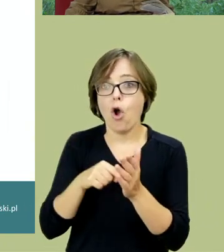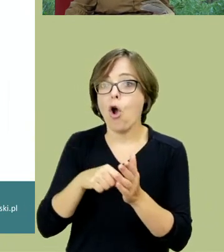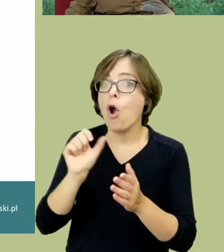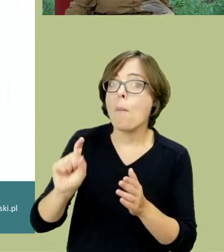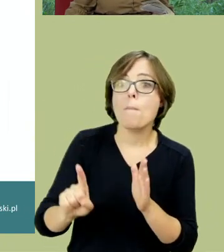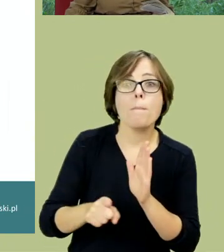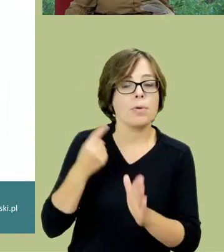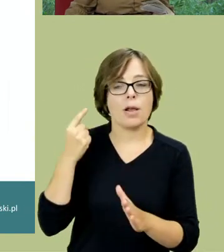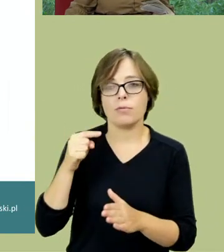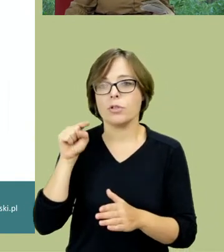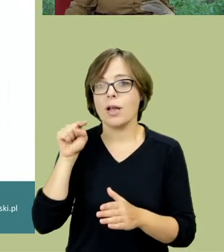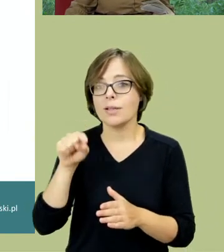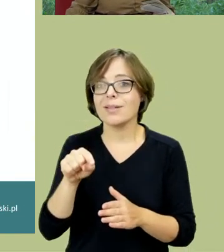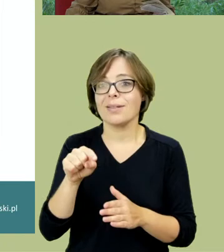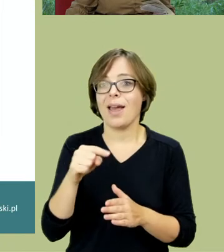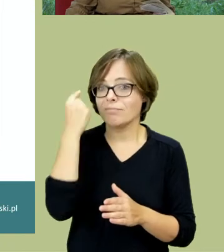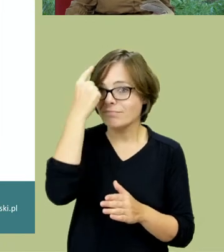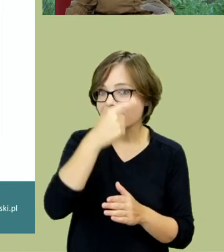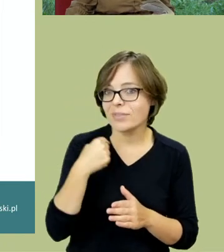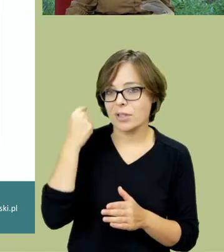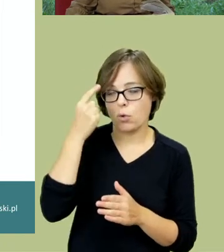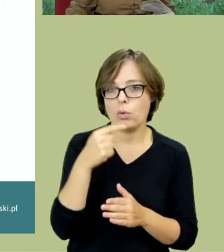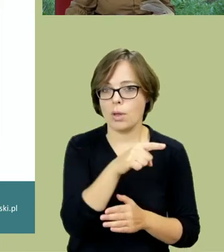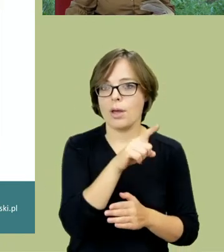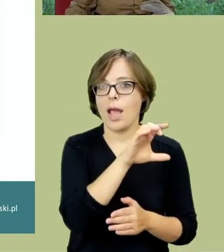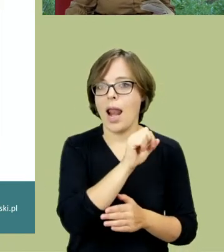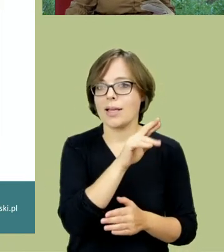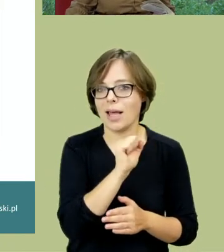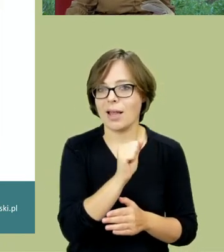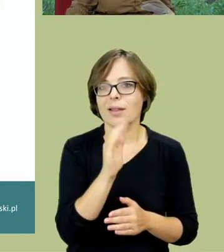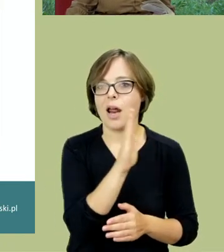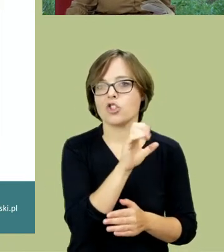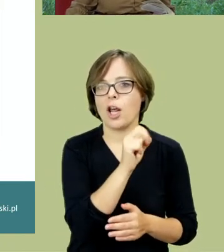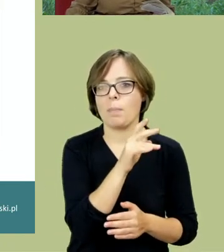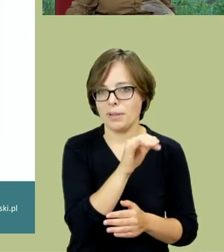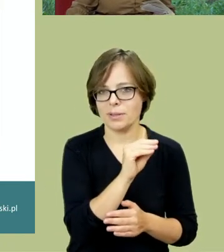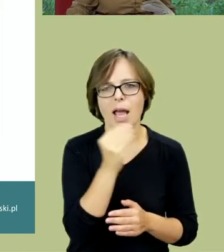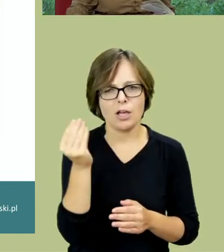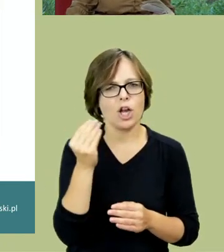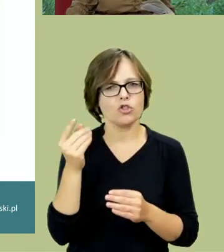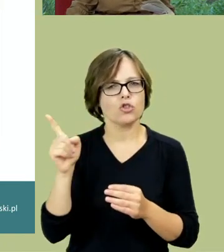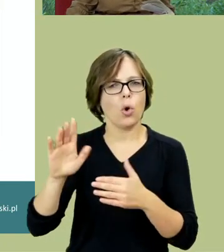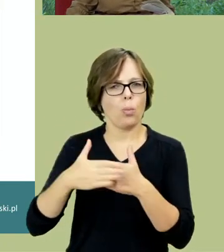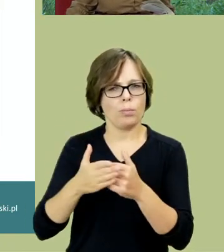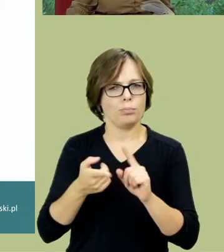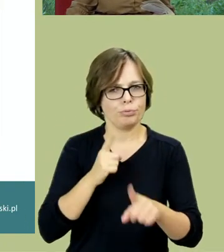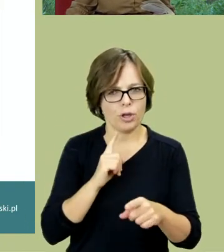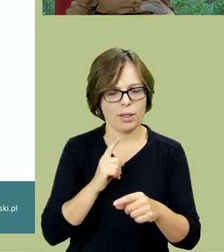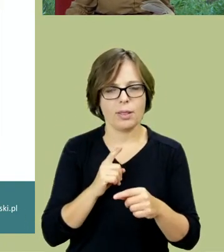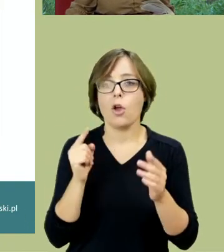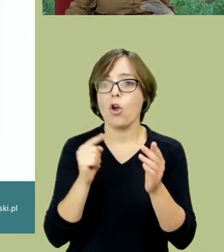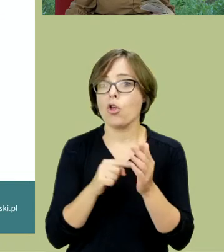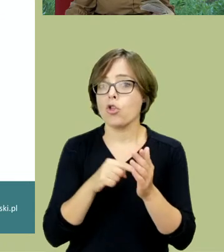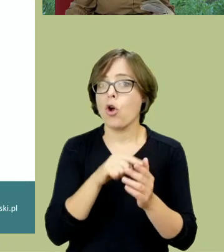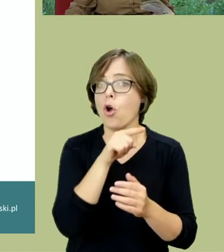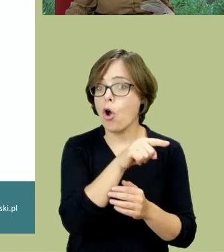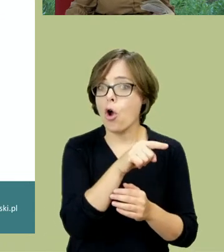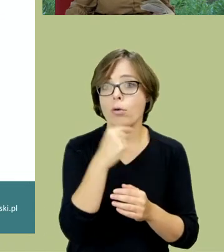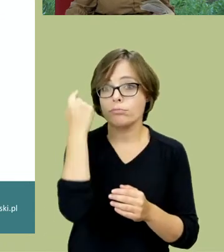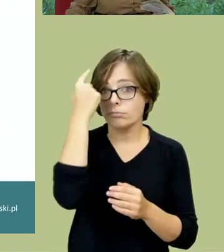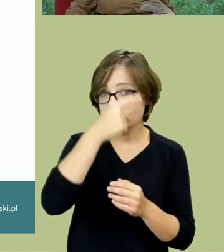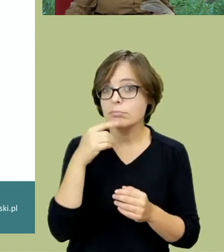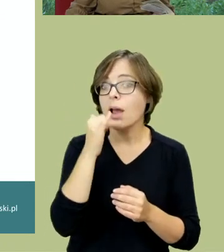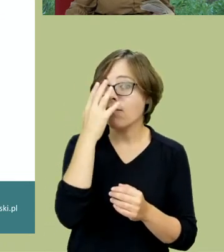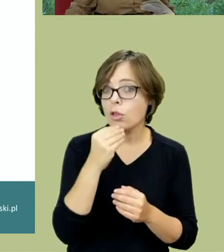ten wizerunek Aleksandry Szczerbińskiej jeszcze oczywiście można zobaczyć na wystawie